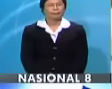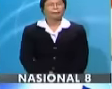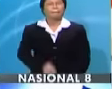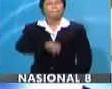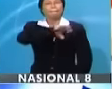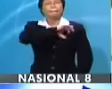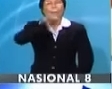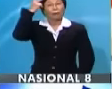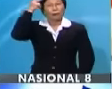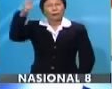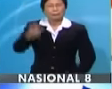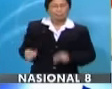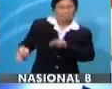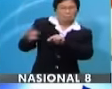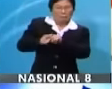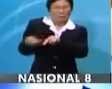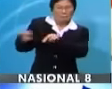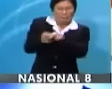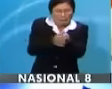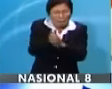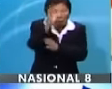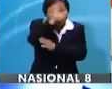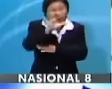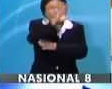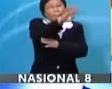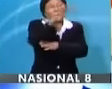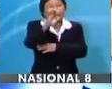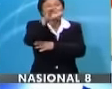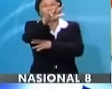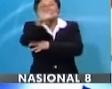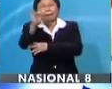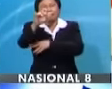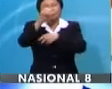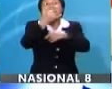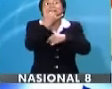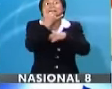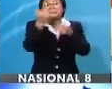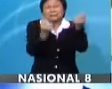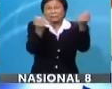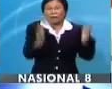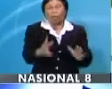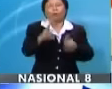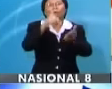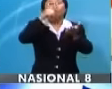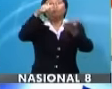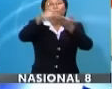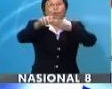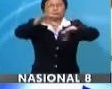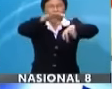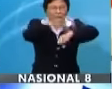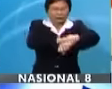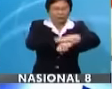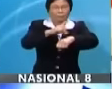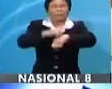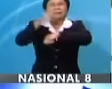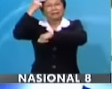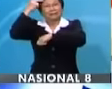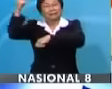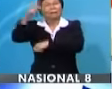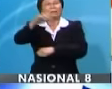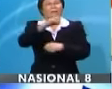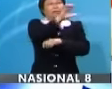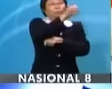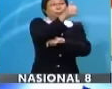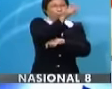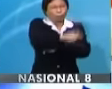Polis Kelantan akan mempertingkat usaha memburu 438 pesalah trafik berstatus waran tangkap di negeri itu. Sehingga semalam, 10